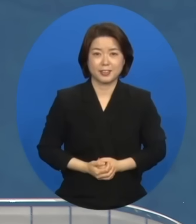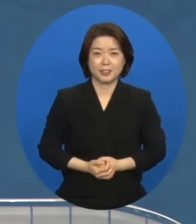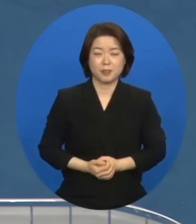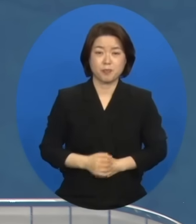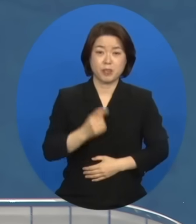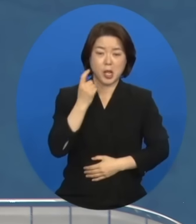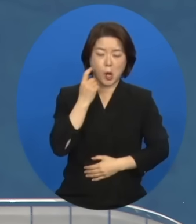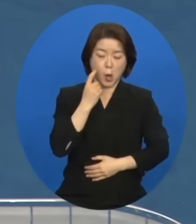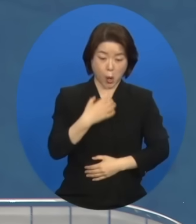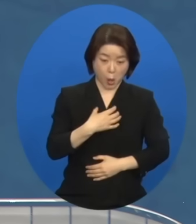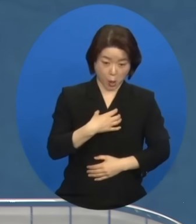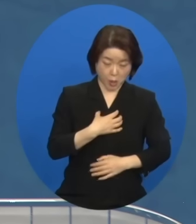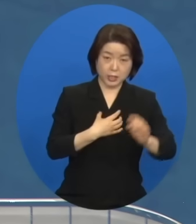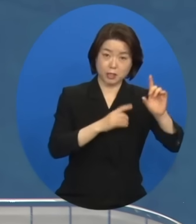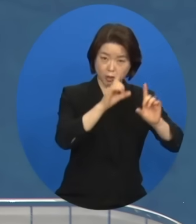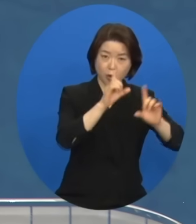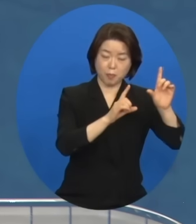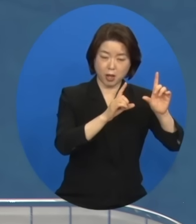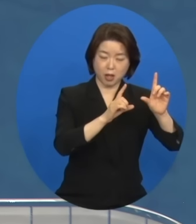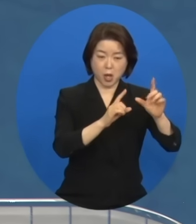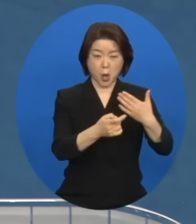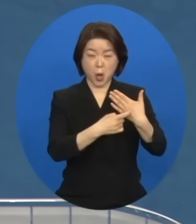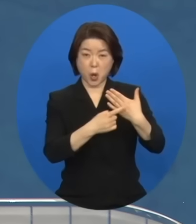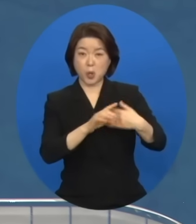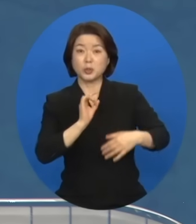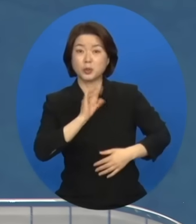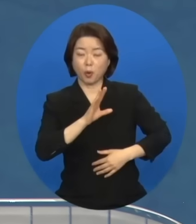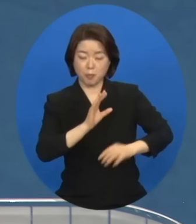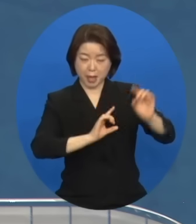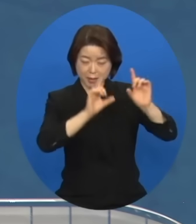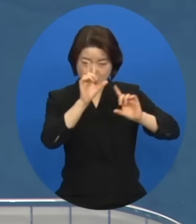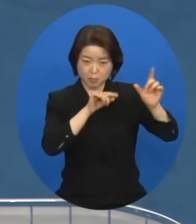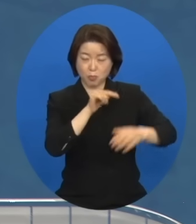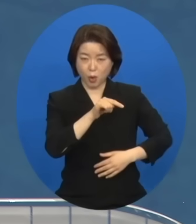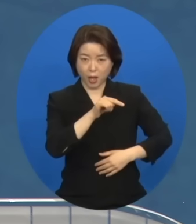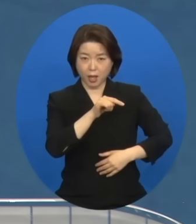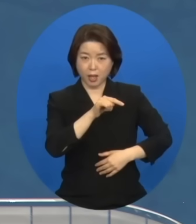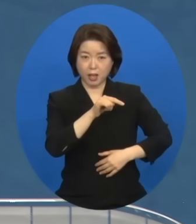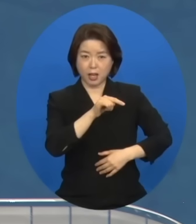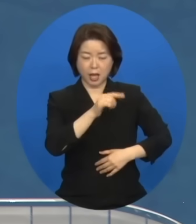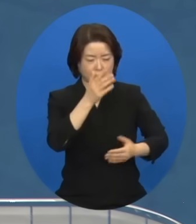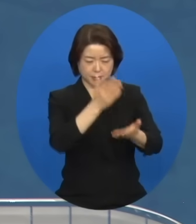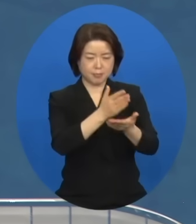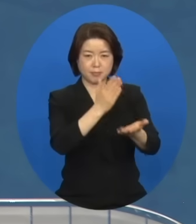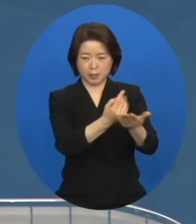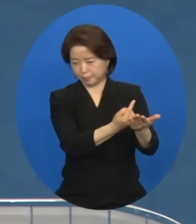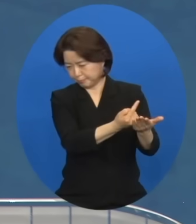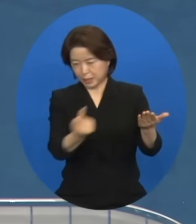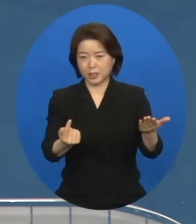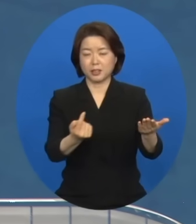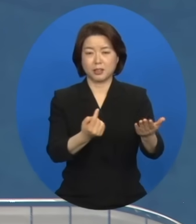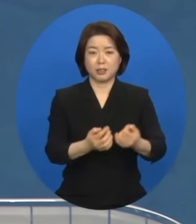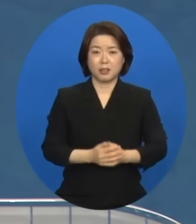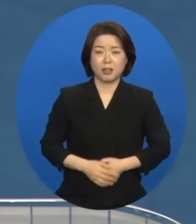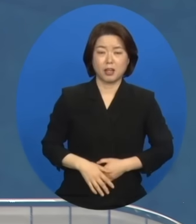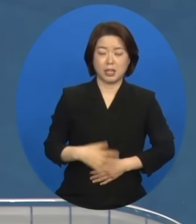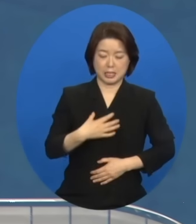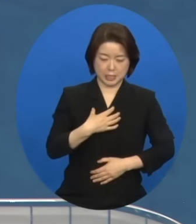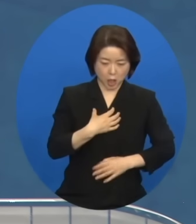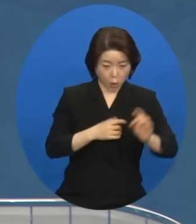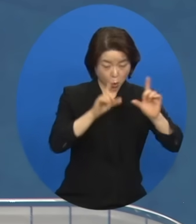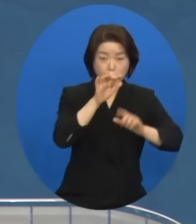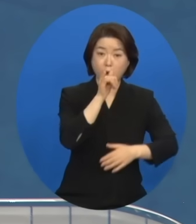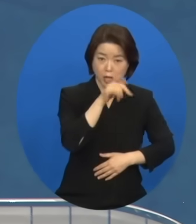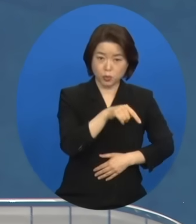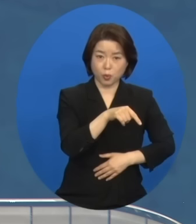거짓 경건에서, 경건의 모양만 있는 거짓 경건에서 벗어나라는 거예요. 경건의 모양은